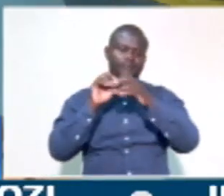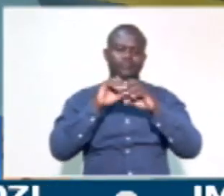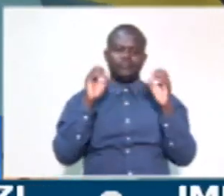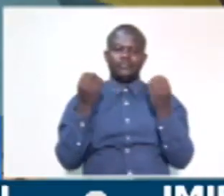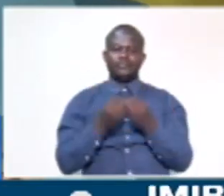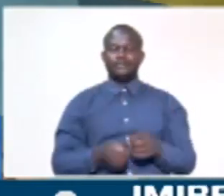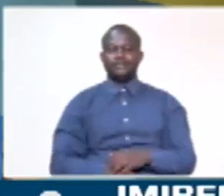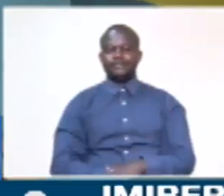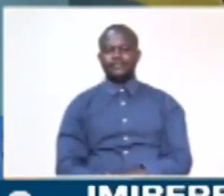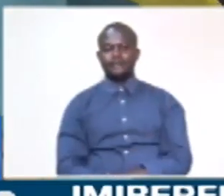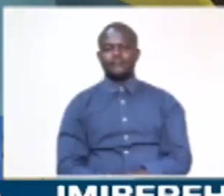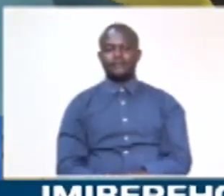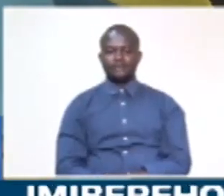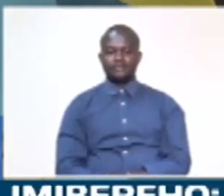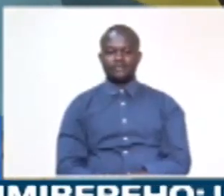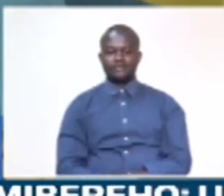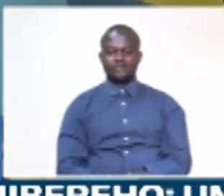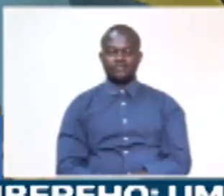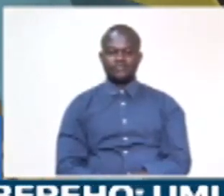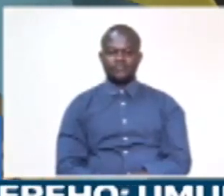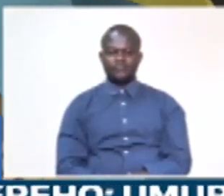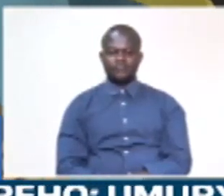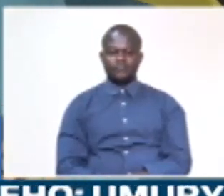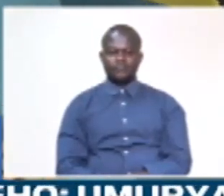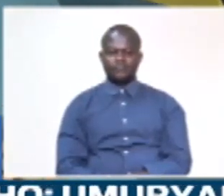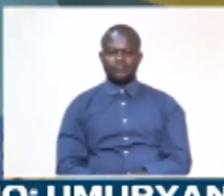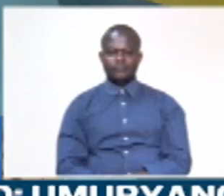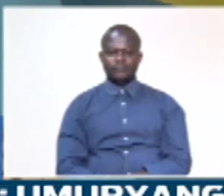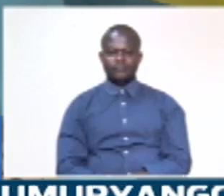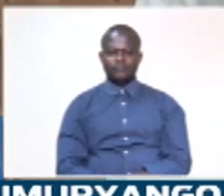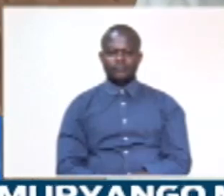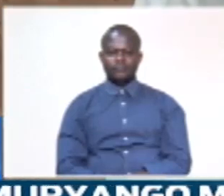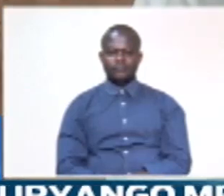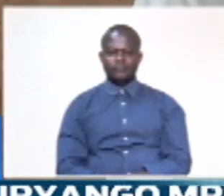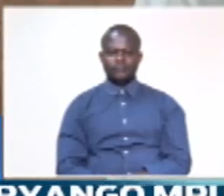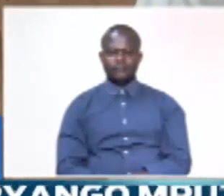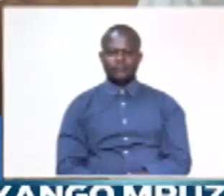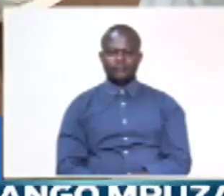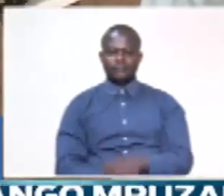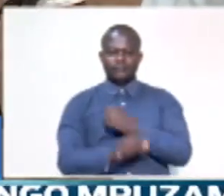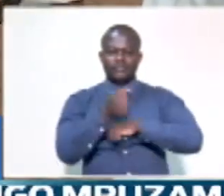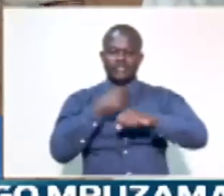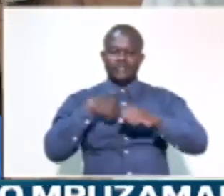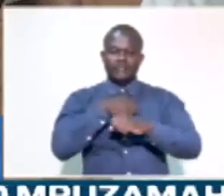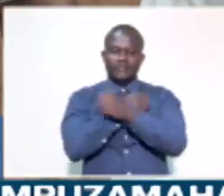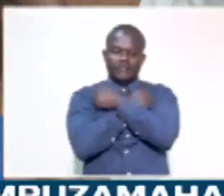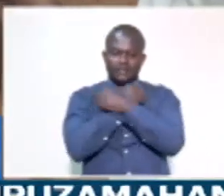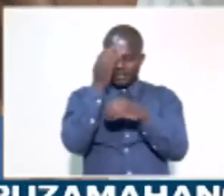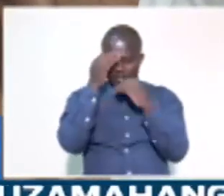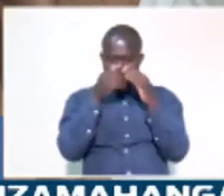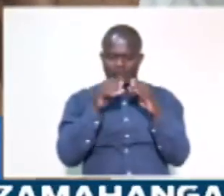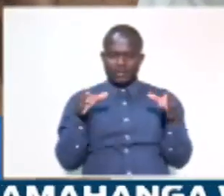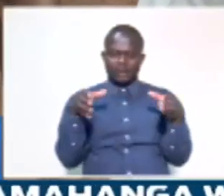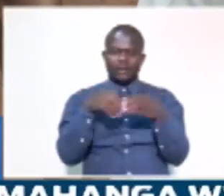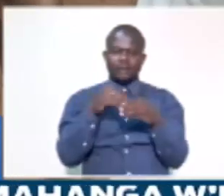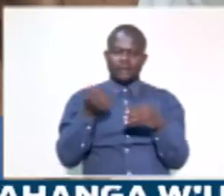muryango. Malengo yetu ni kuweka wana East Africa pamoja. Korwa nagikunze kubera ko nahuriyemo n'undi mukobwa